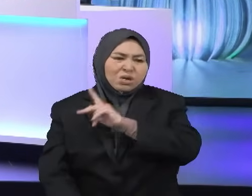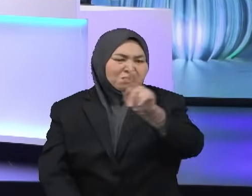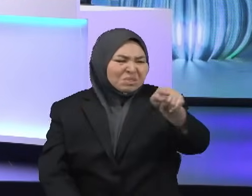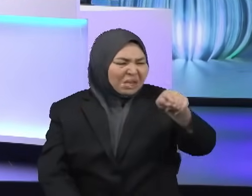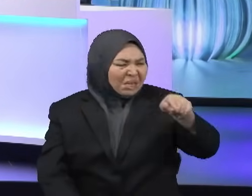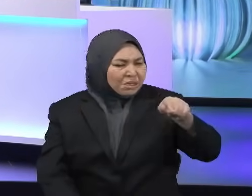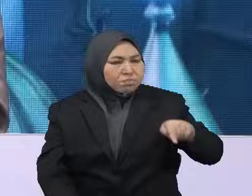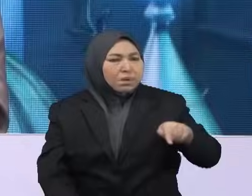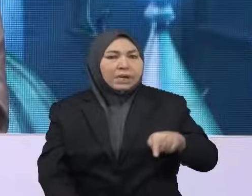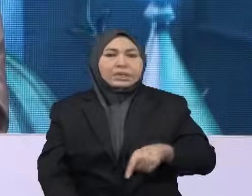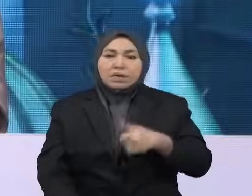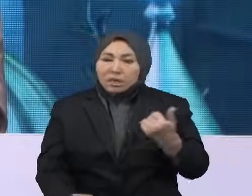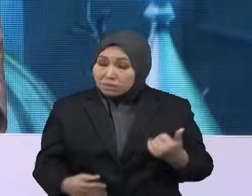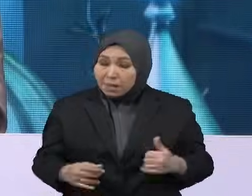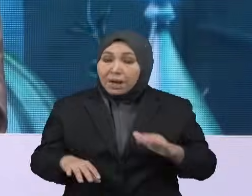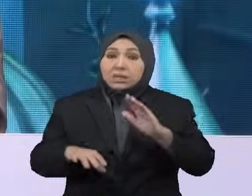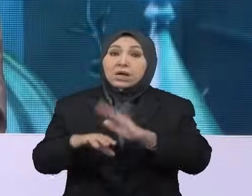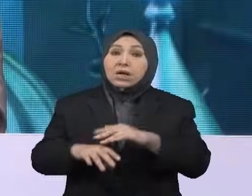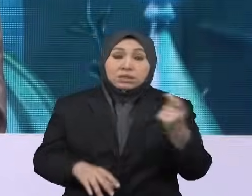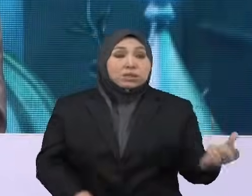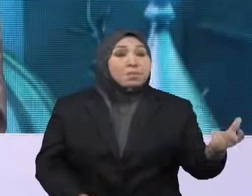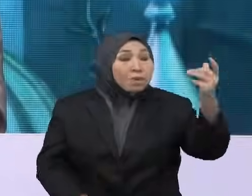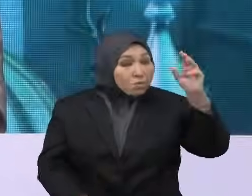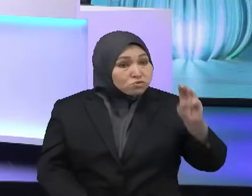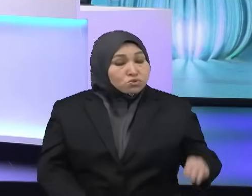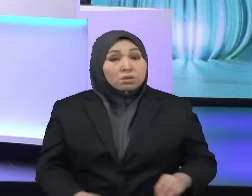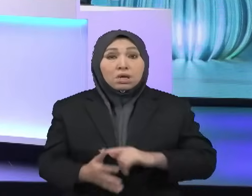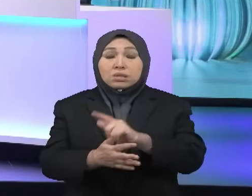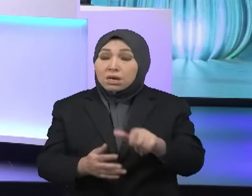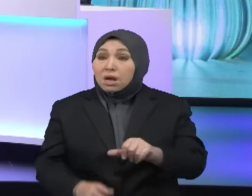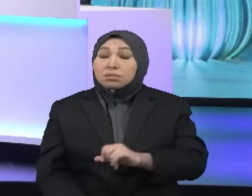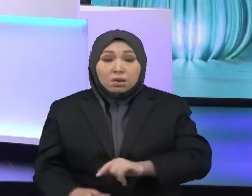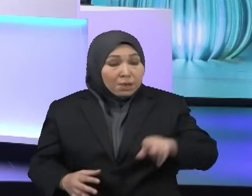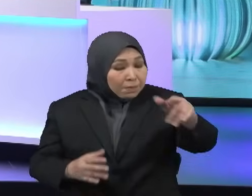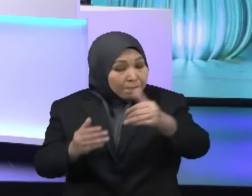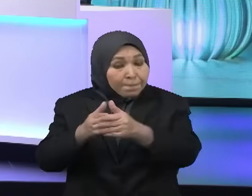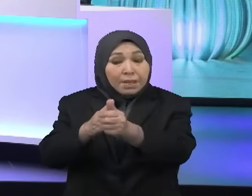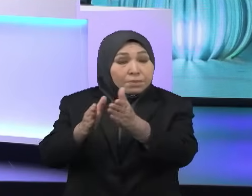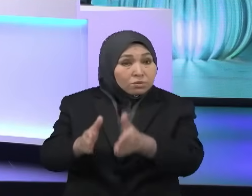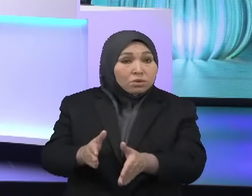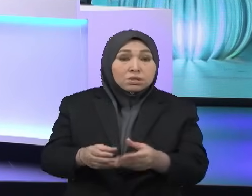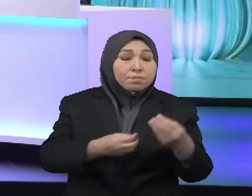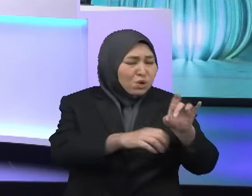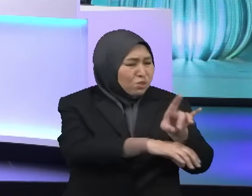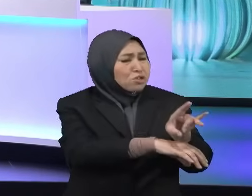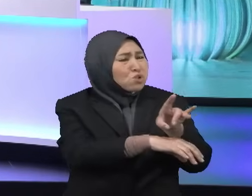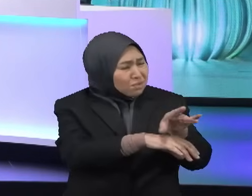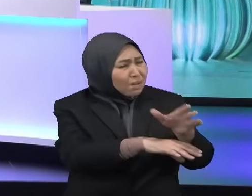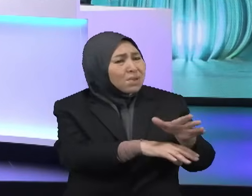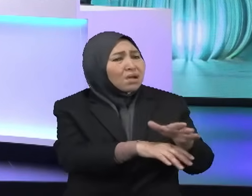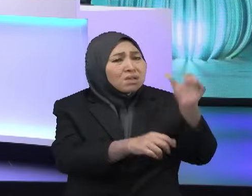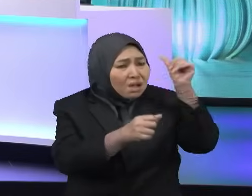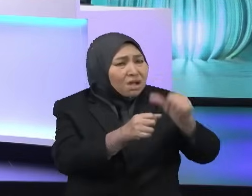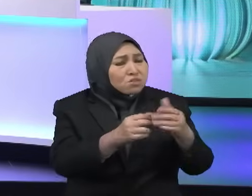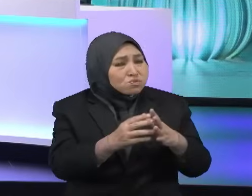macam second man lah, ya, kepada Nabi Musa ini, di kalangan nukoba itu, di kalangan pemimpin, bila diberi nasihat, ingatkan mereka